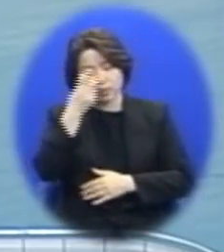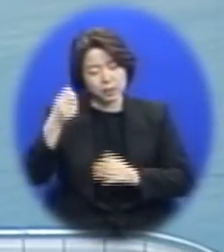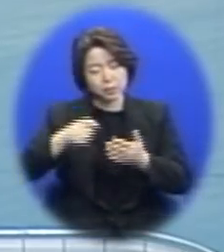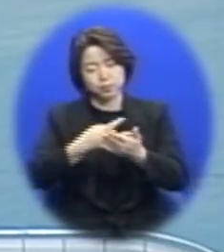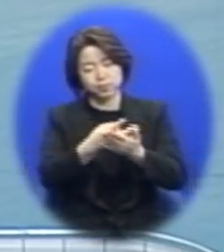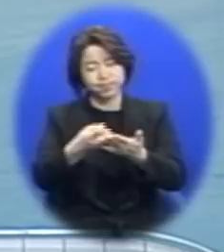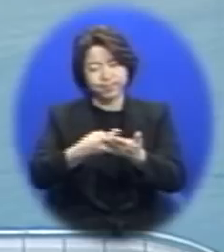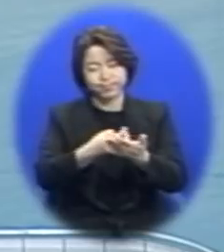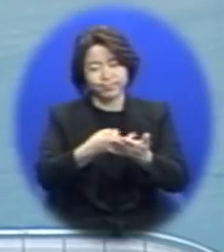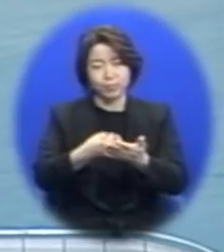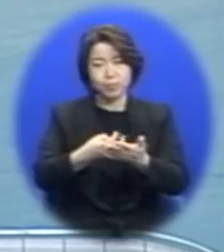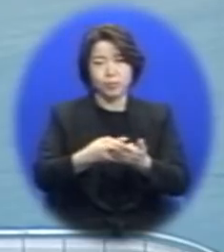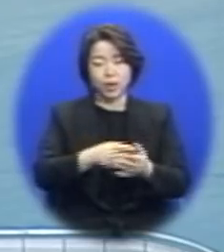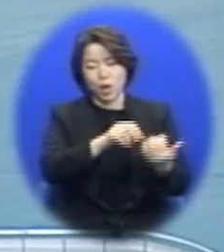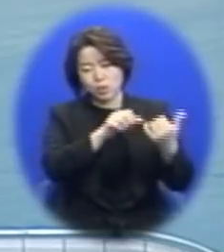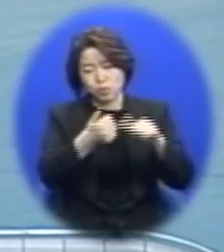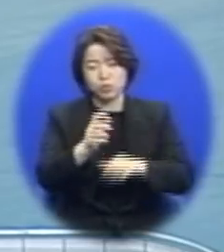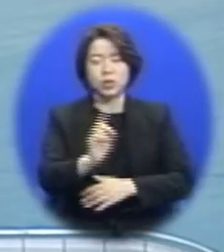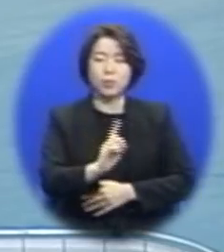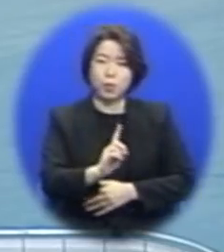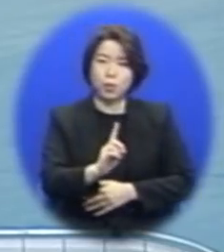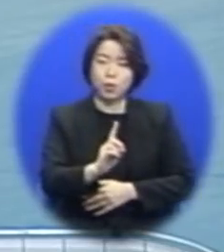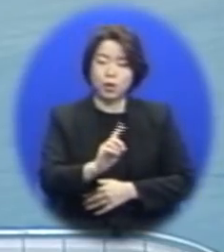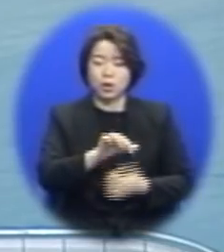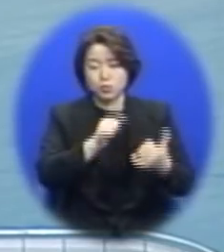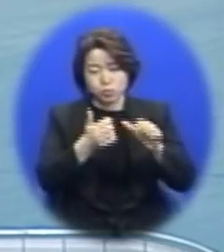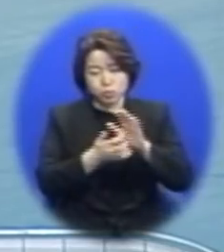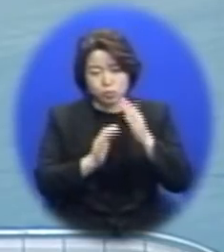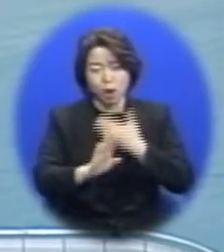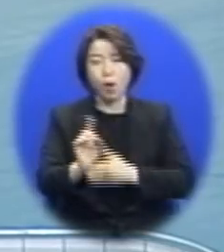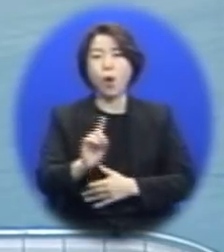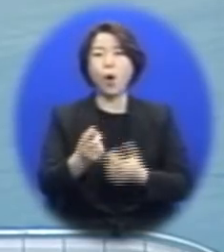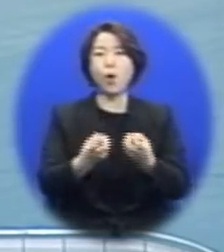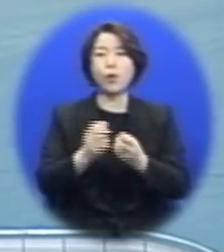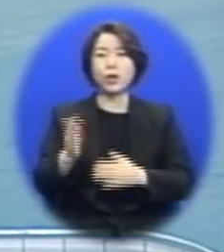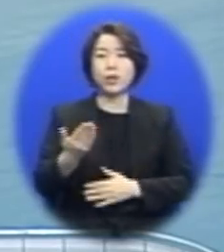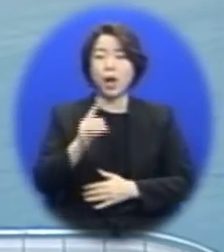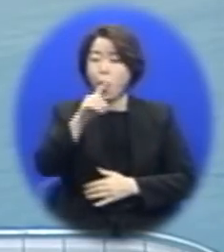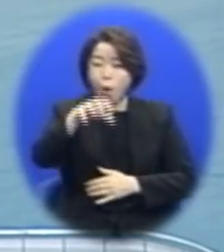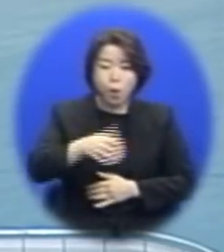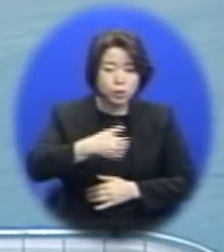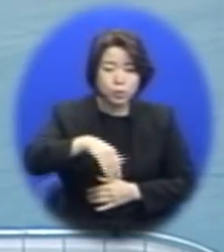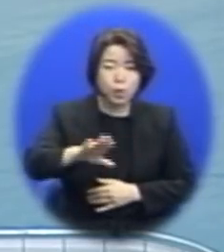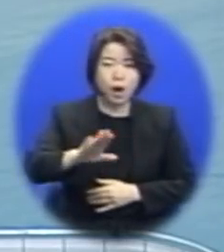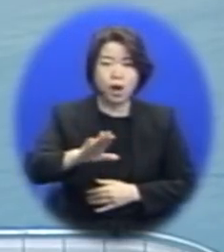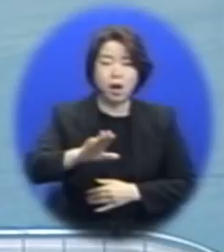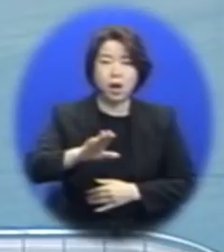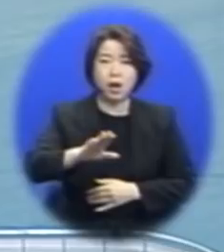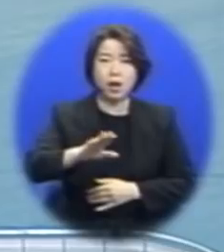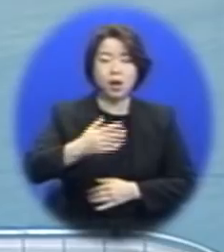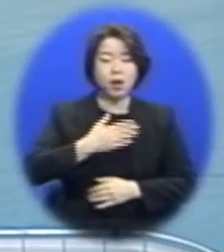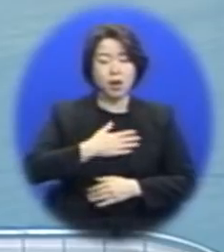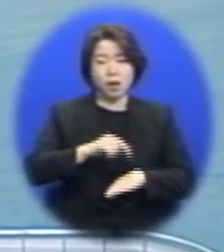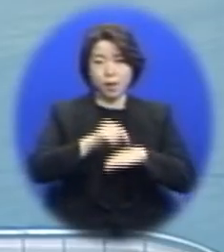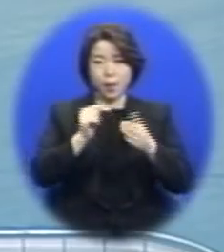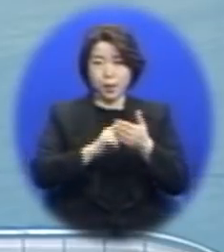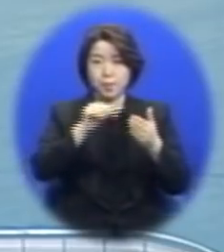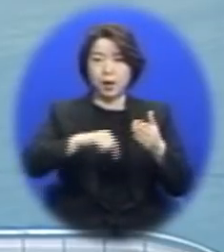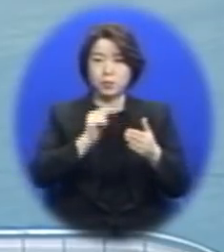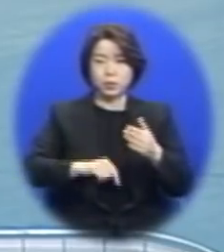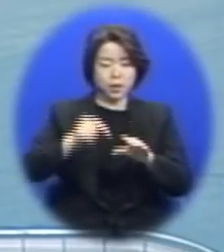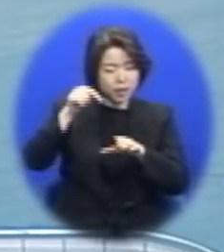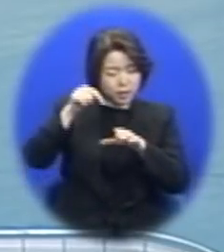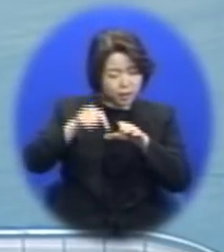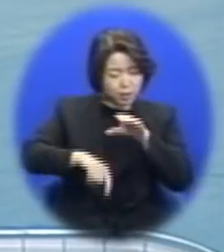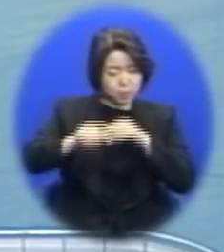게 뭔지, 도대체 죽으면 어떻게 되는지, 어디로 가는지. 제 마음속에 아주